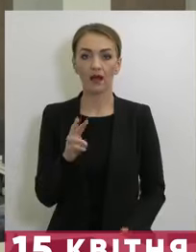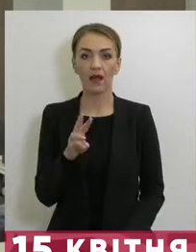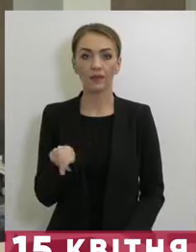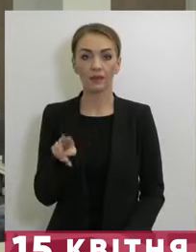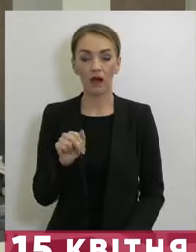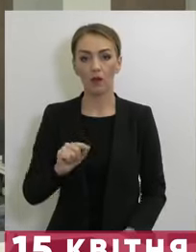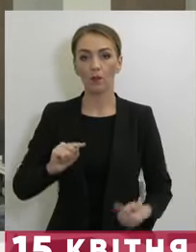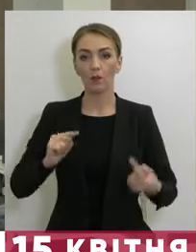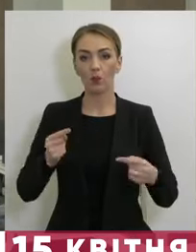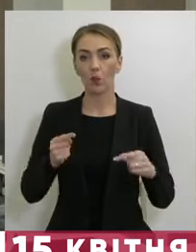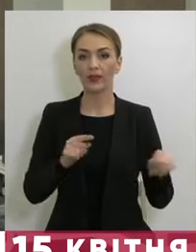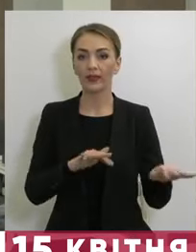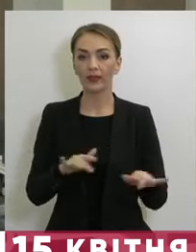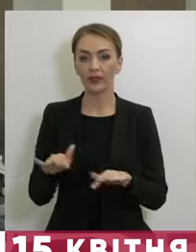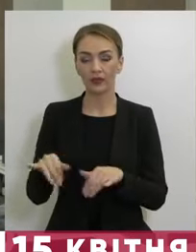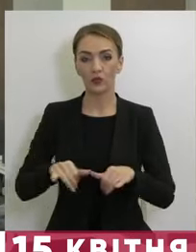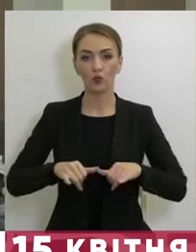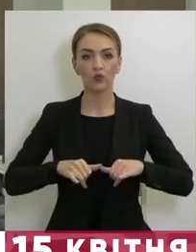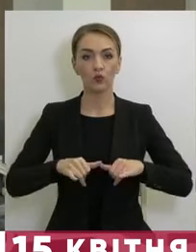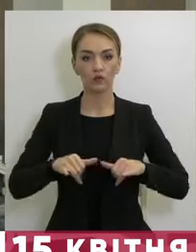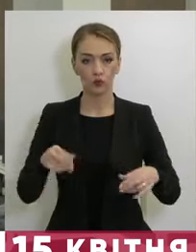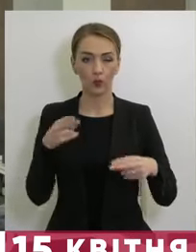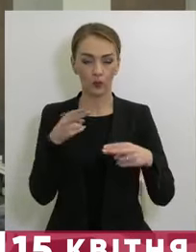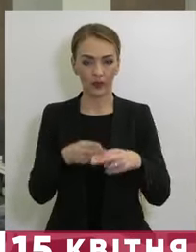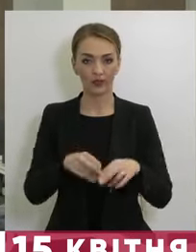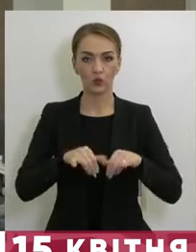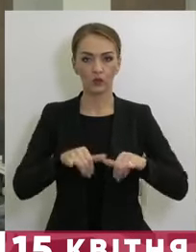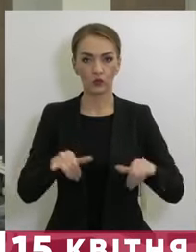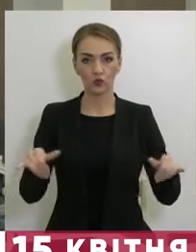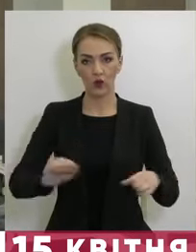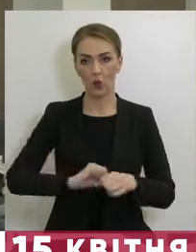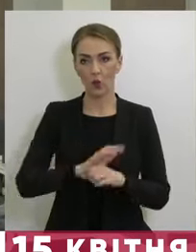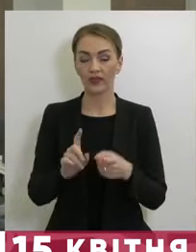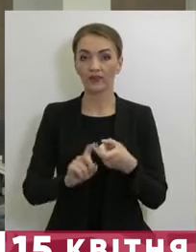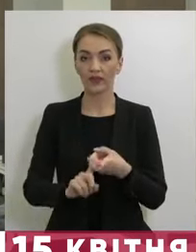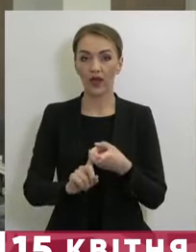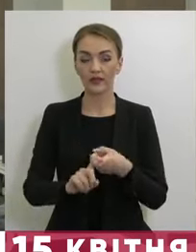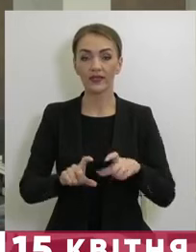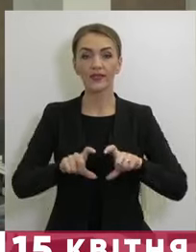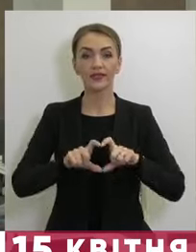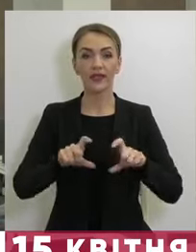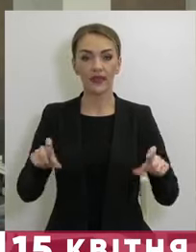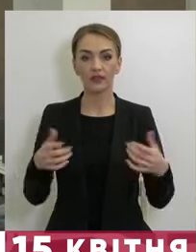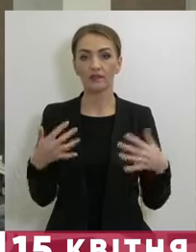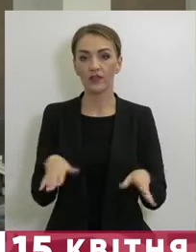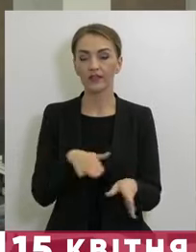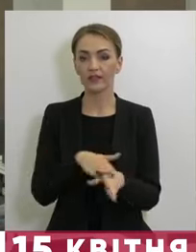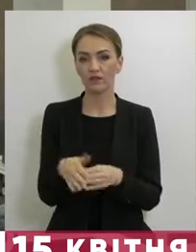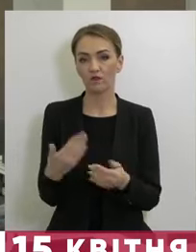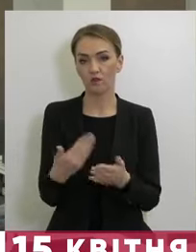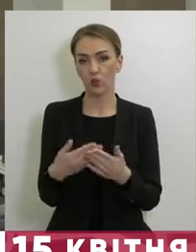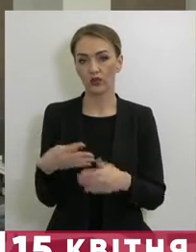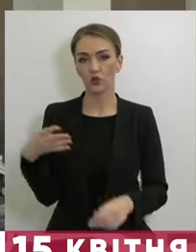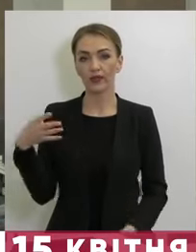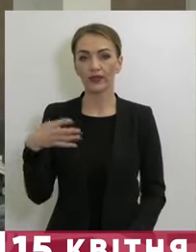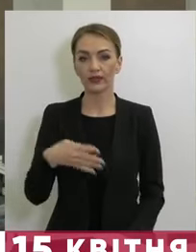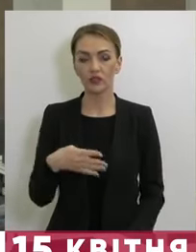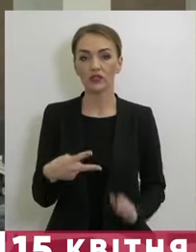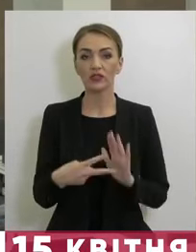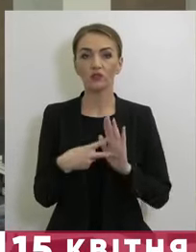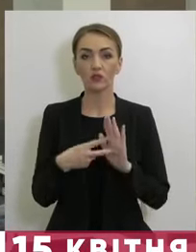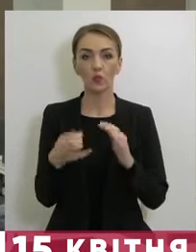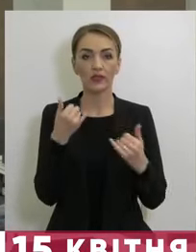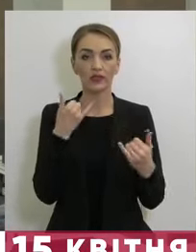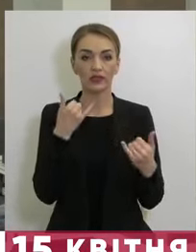з протидії розповсюдження COVID-19. Центр вже здійснив понад